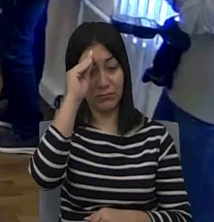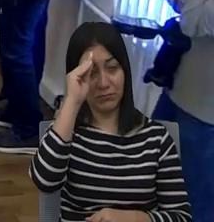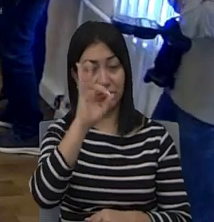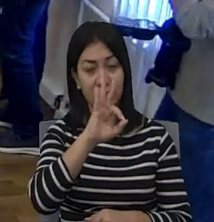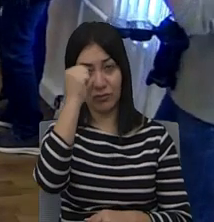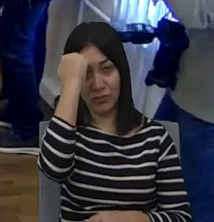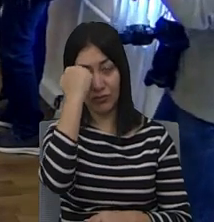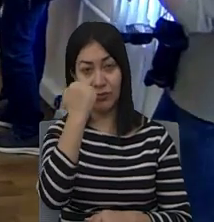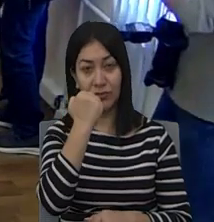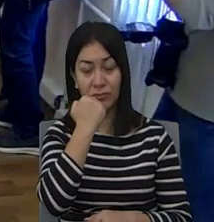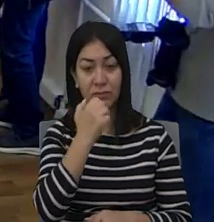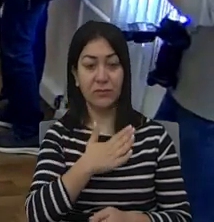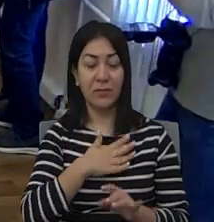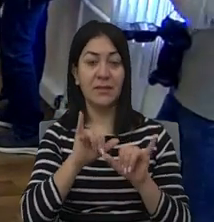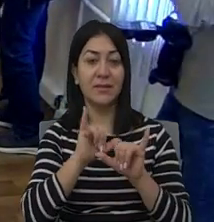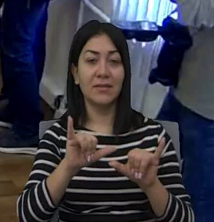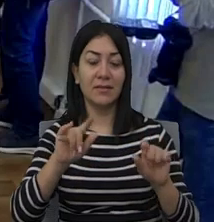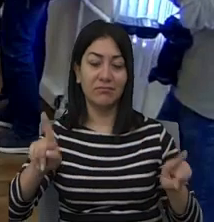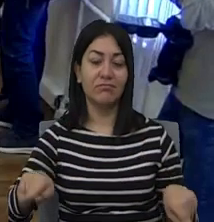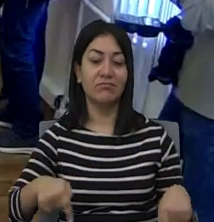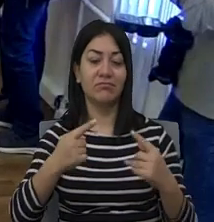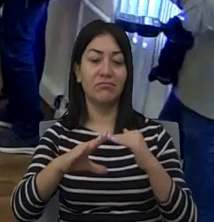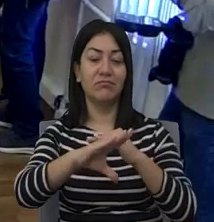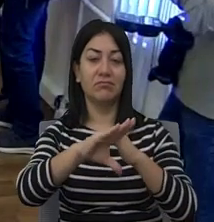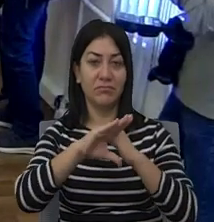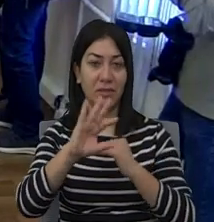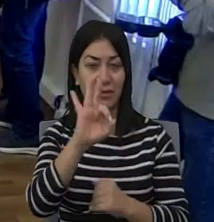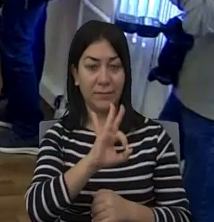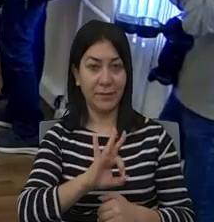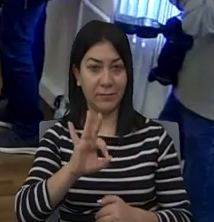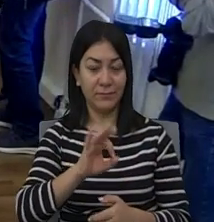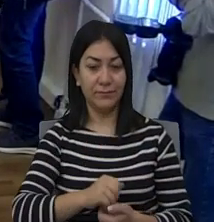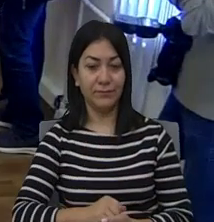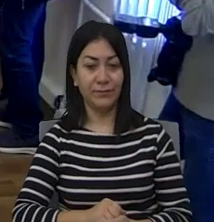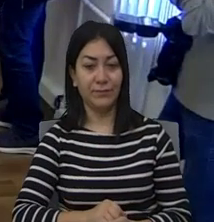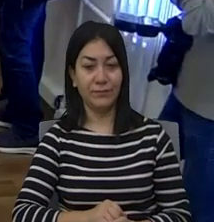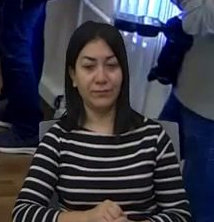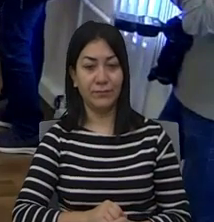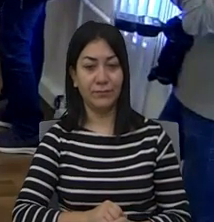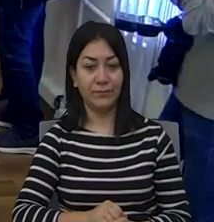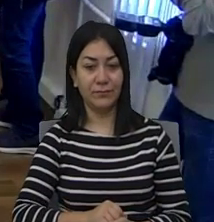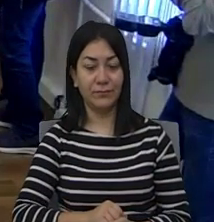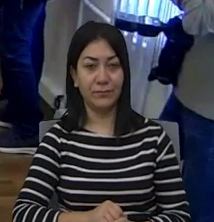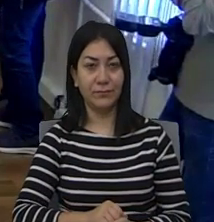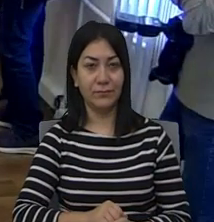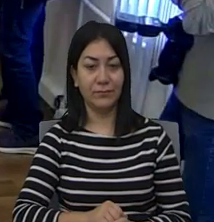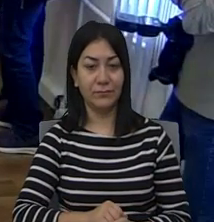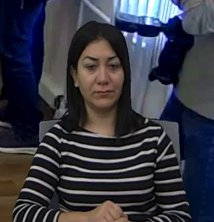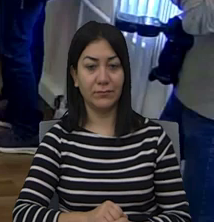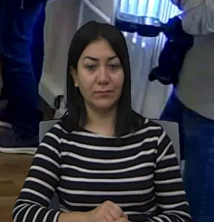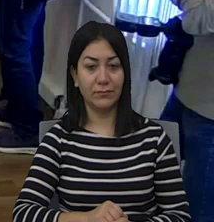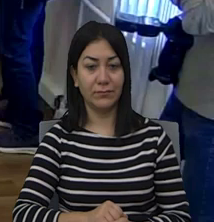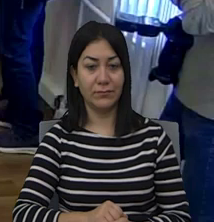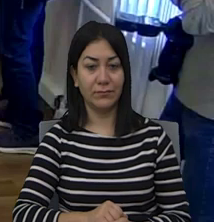մեր զարգացմանը աջակցելու համար։ And in this regard, we thank you very much for